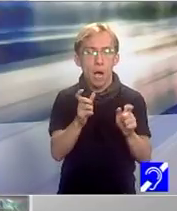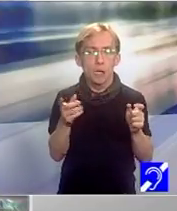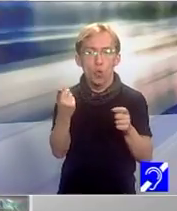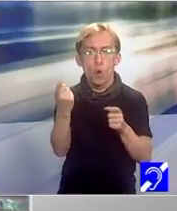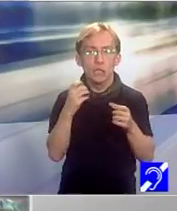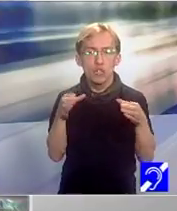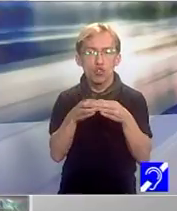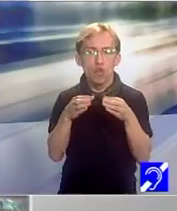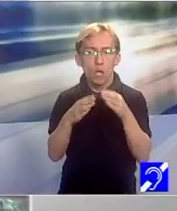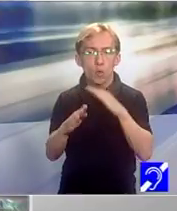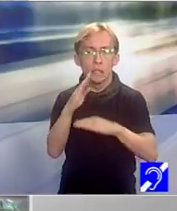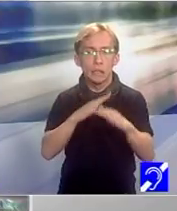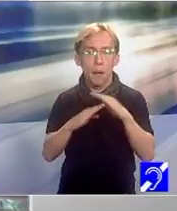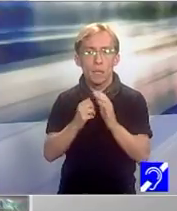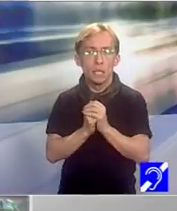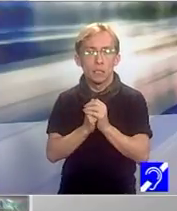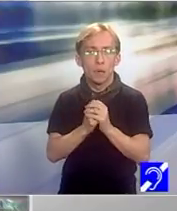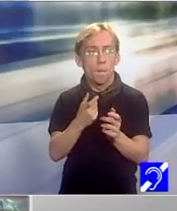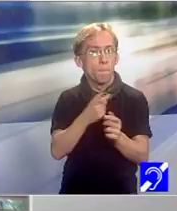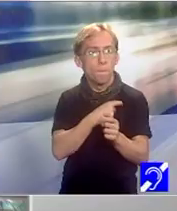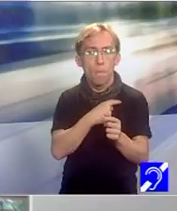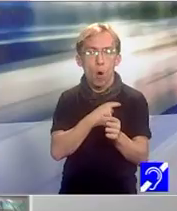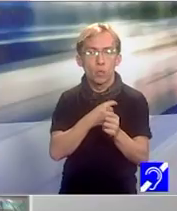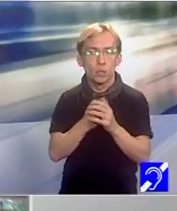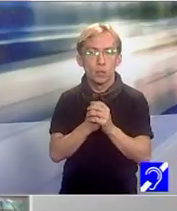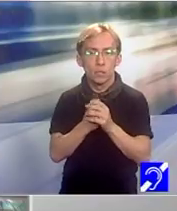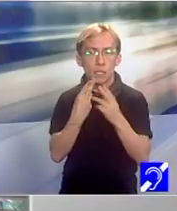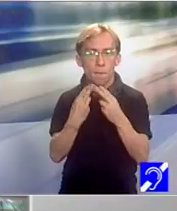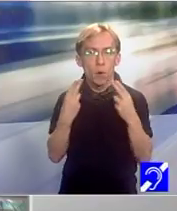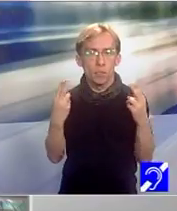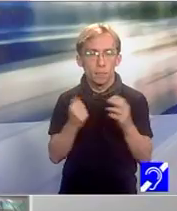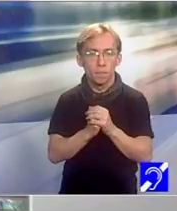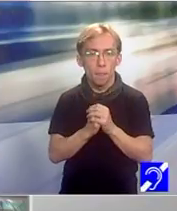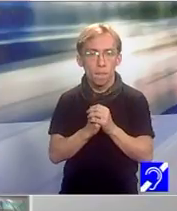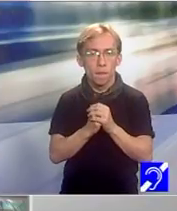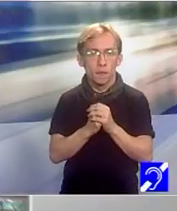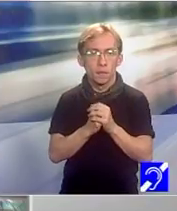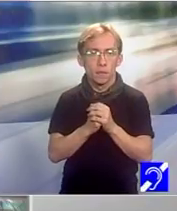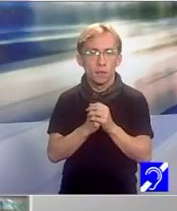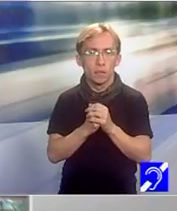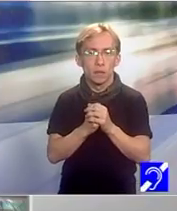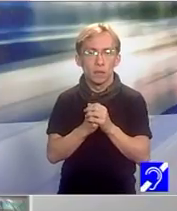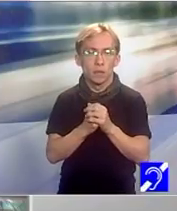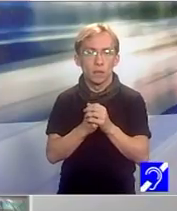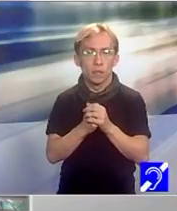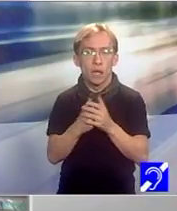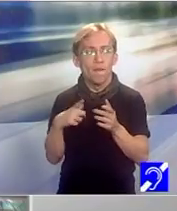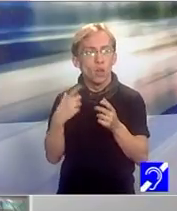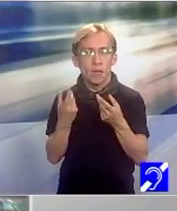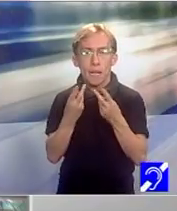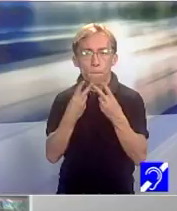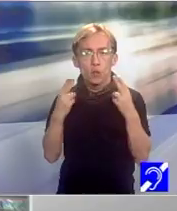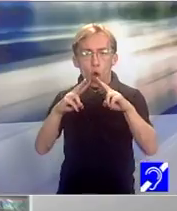cu dizabilități pot să aibă să aducă un input important. Cu siguranță ei înțeleg cel mai bine cu ce se confruntă persoana în